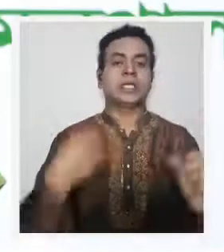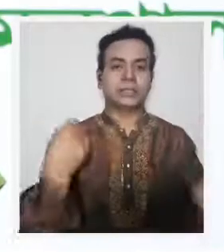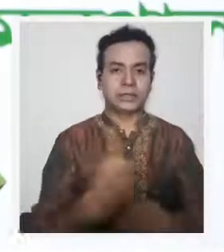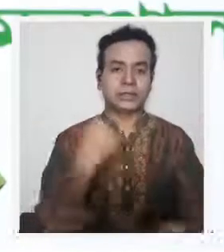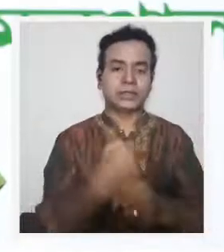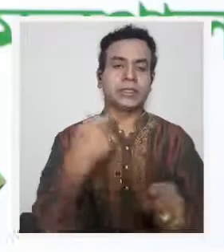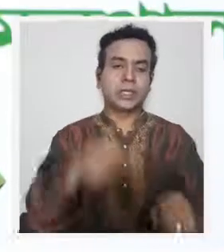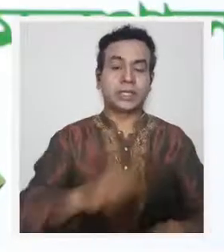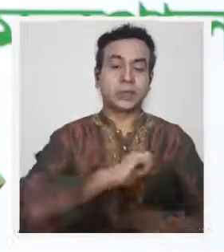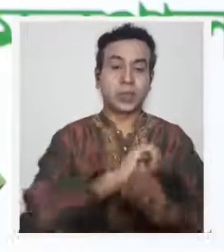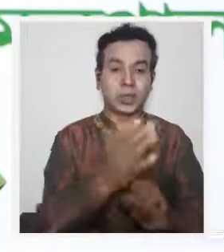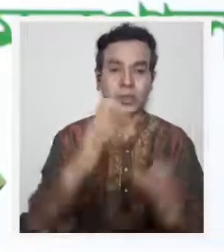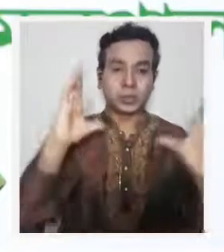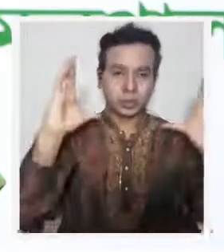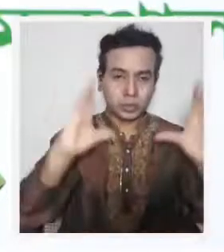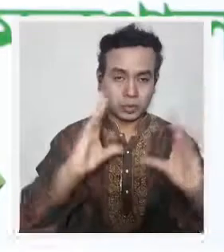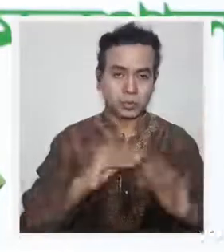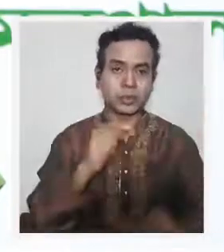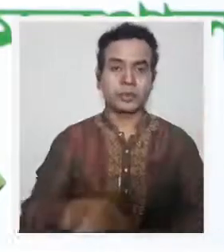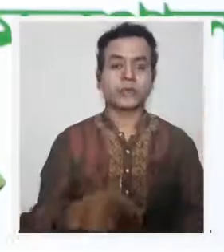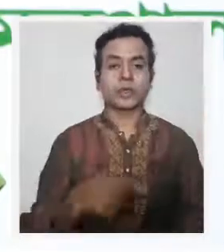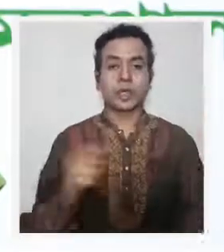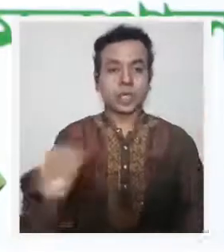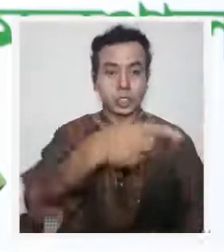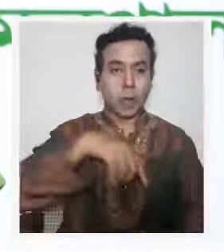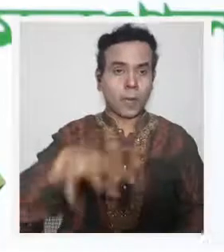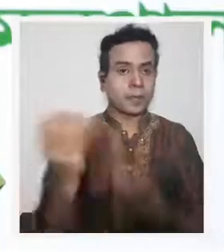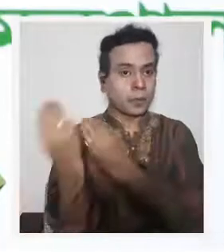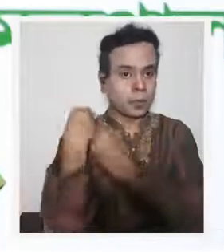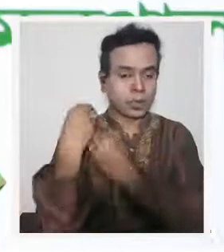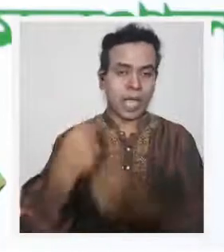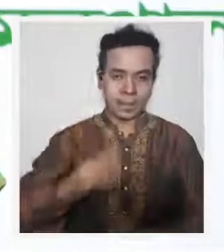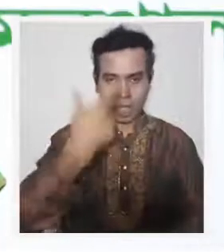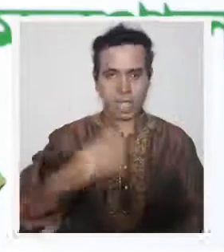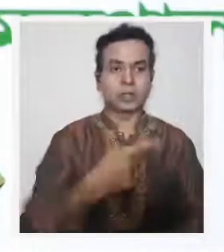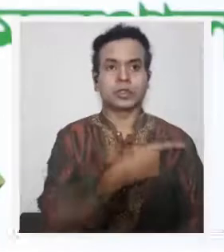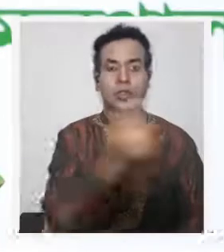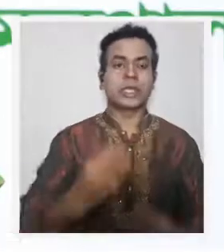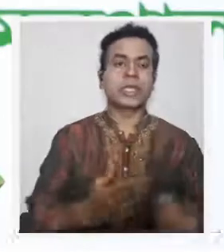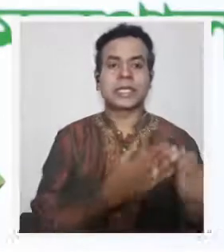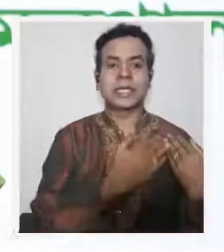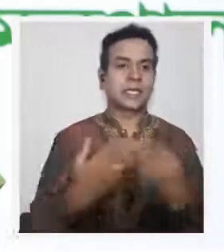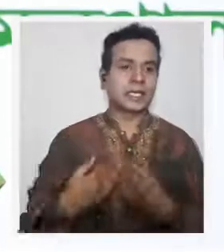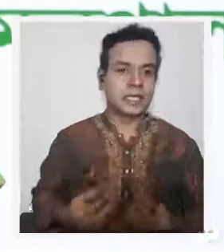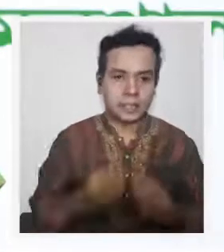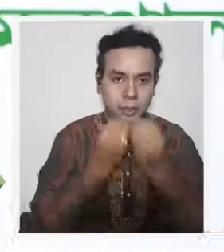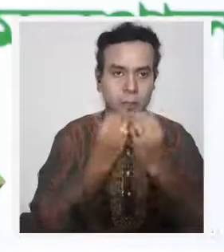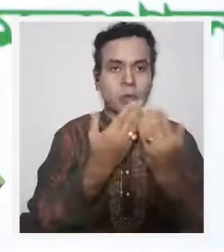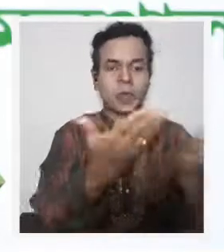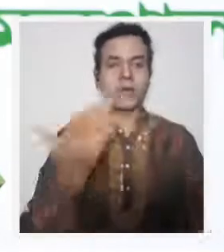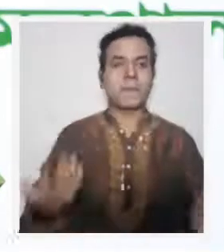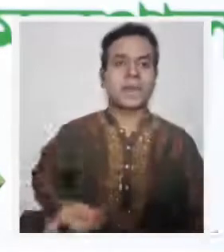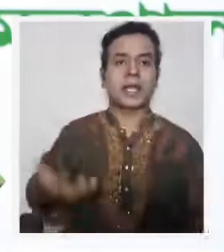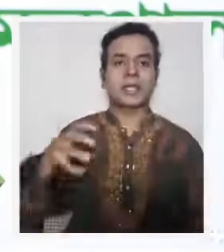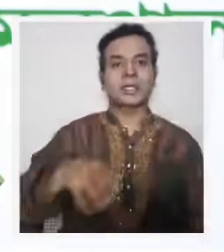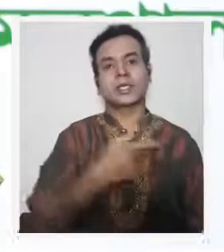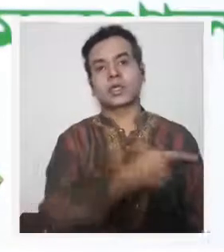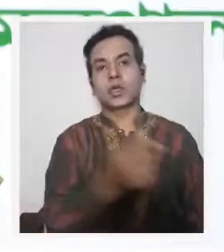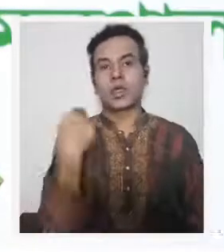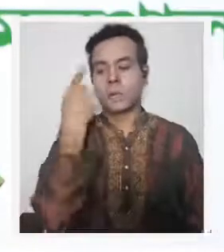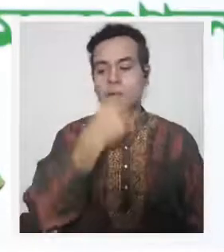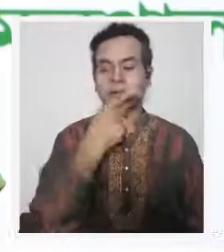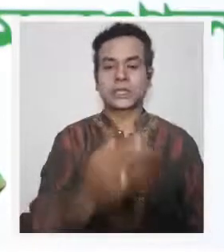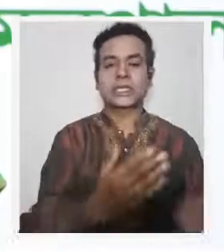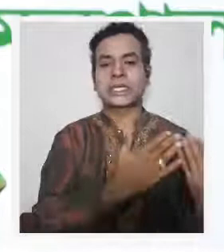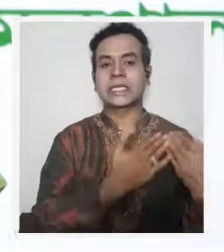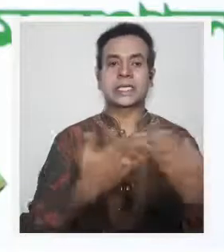টিম বাংলাদেশ, যারা যুদ্ধ করছি এই কোভিডের বিরুদ্ধে এবং একত্রে কাজ করছি। সবার পক্ষ থেকে আবারও সবাইকে ঈদ